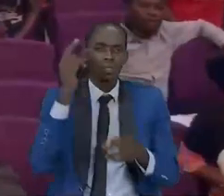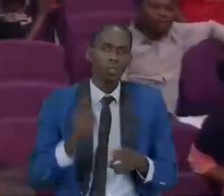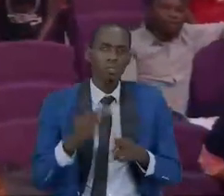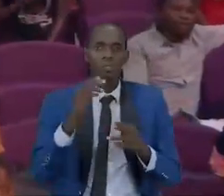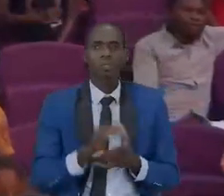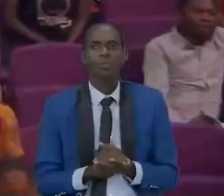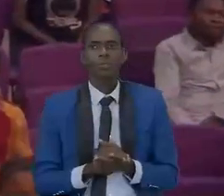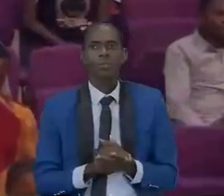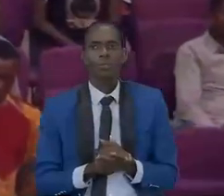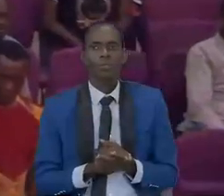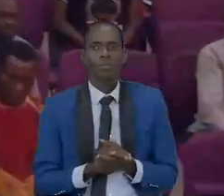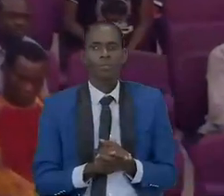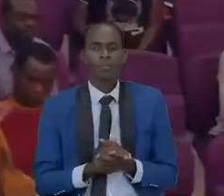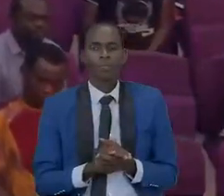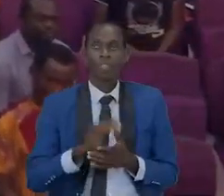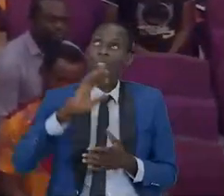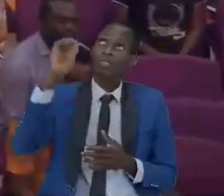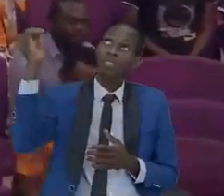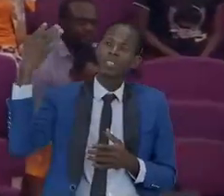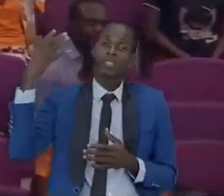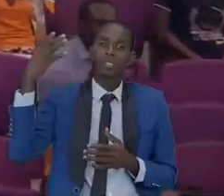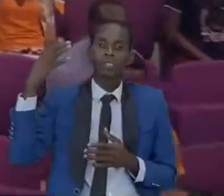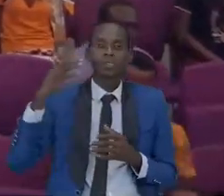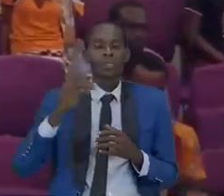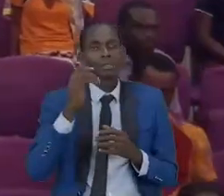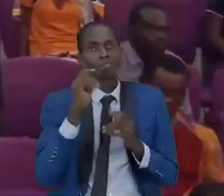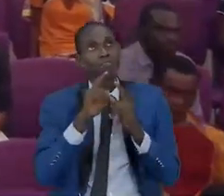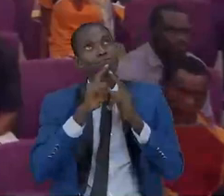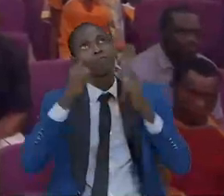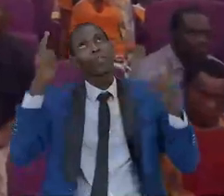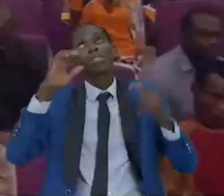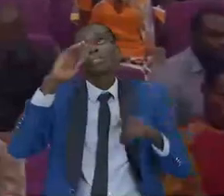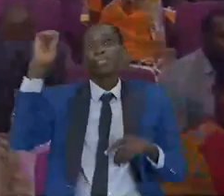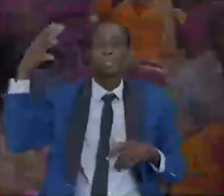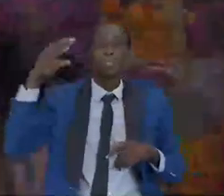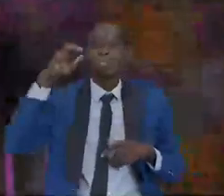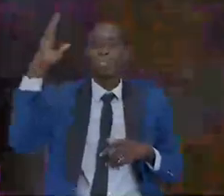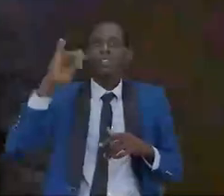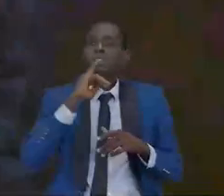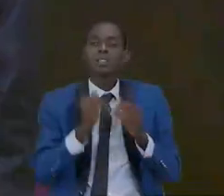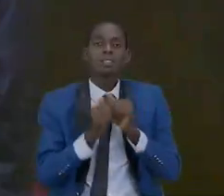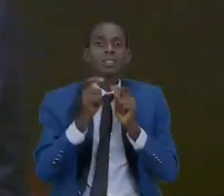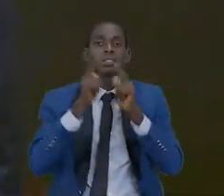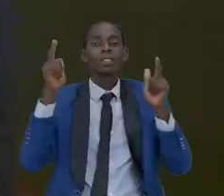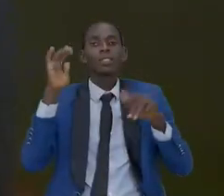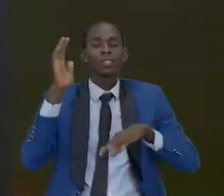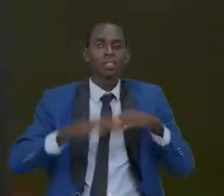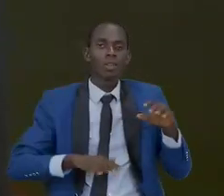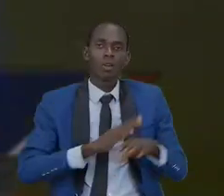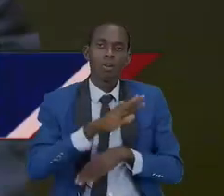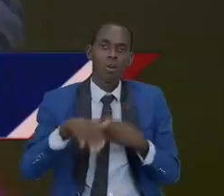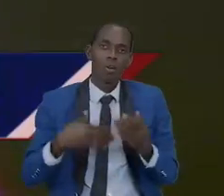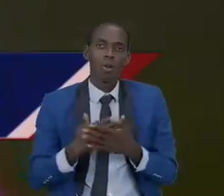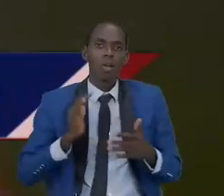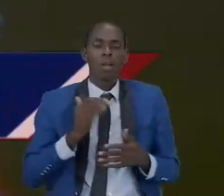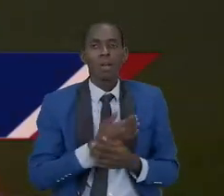Jésus la grâce la grâce merveilleuse la grâce plus grande que tous nos